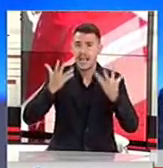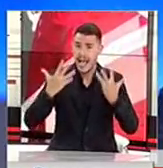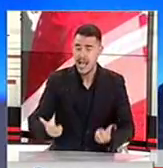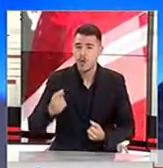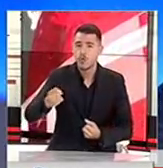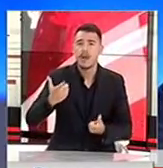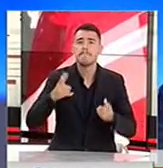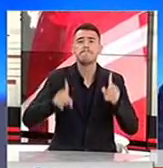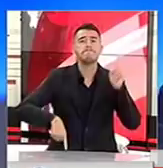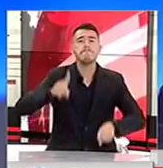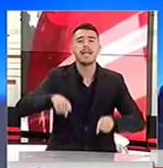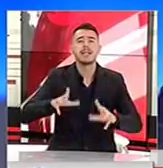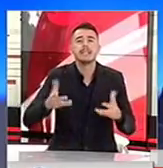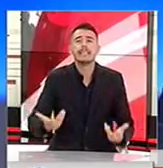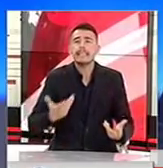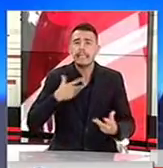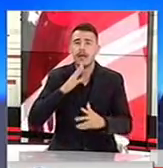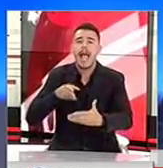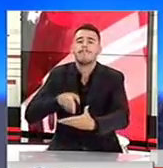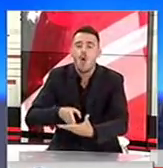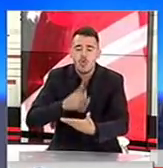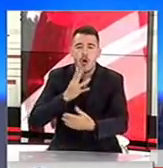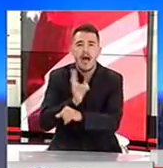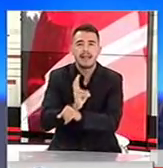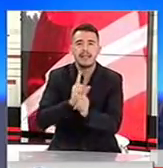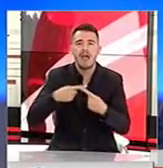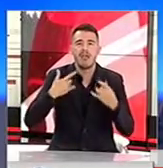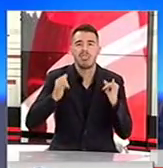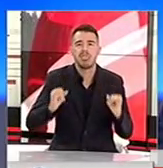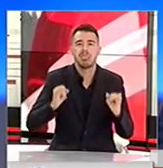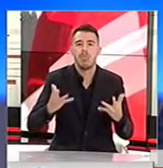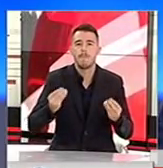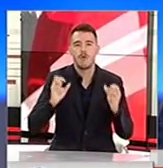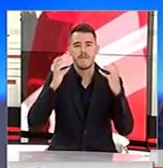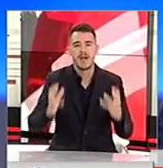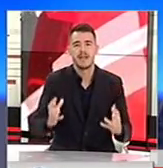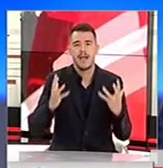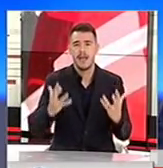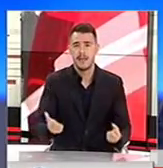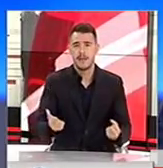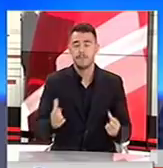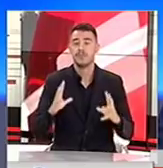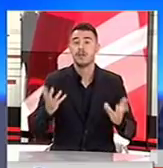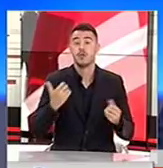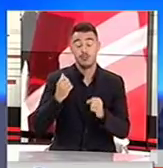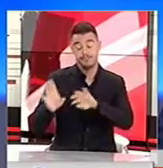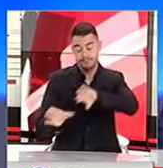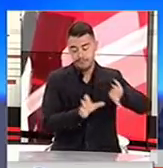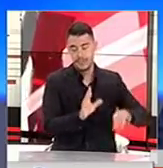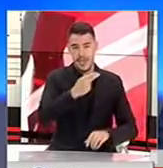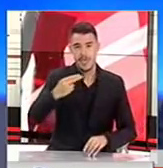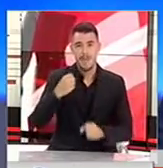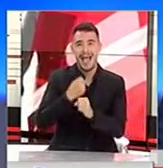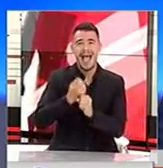Τώρα, σε σχέση με τη μείωση της ανεργίας, κοιτάξτε, δεν πανηγυρίζουμε για το 19%,